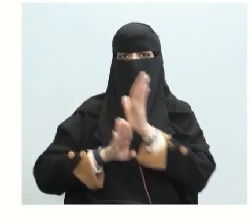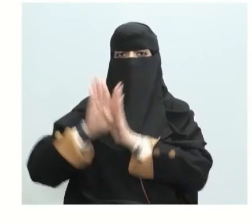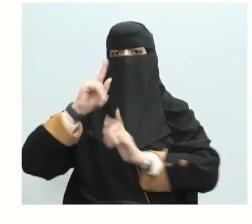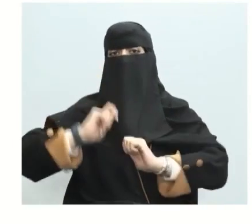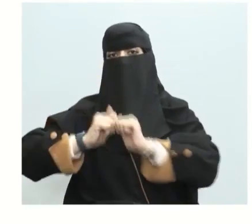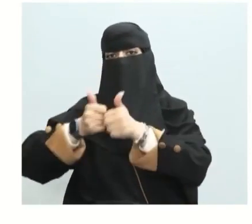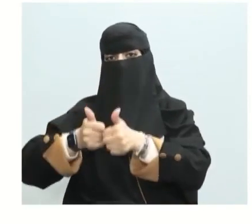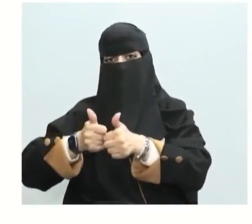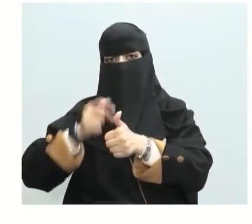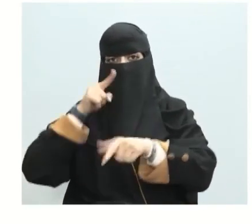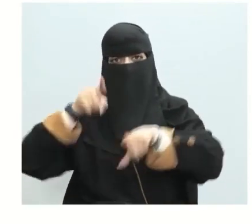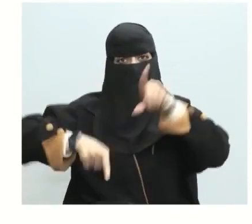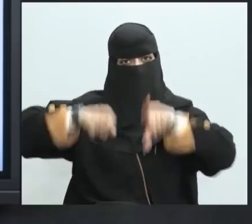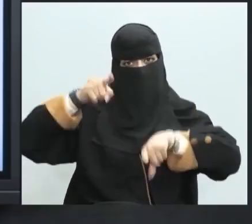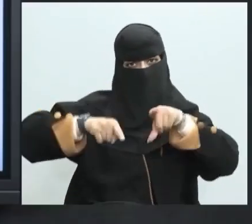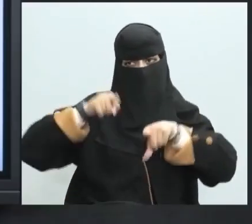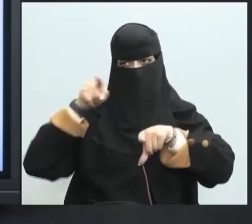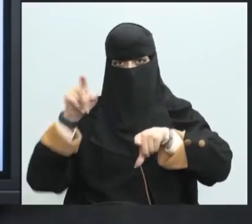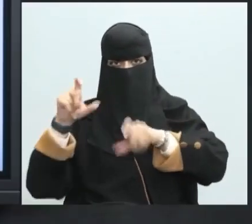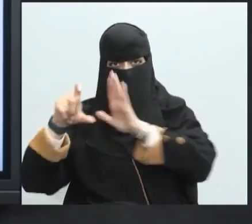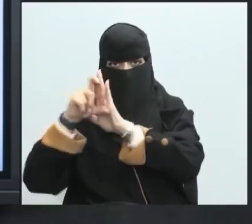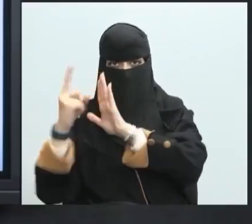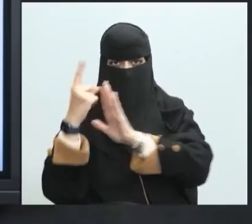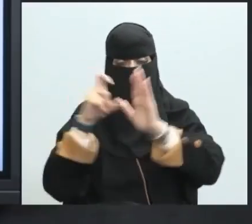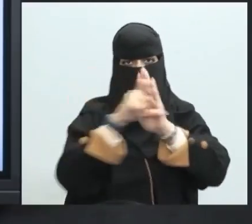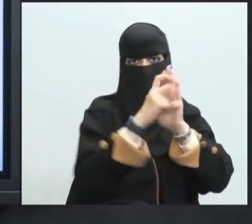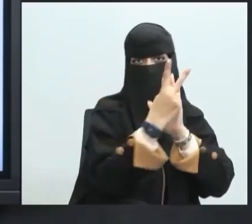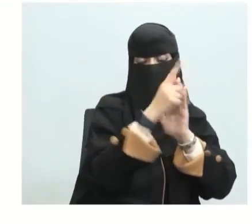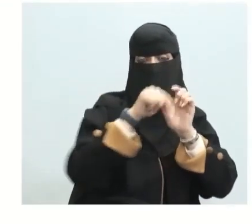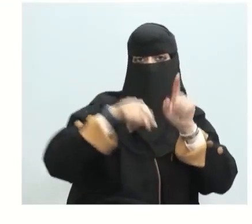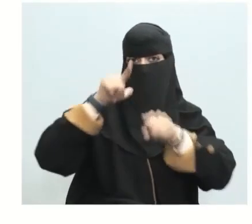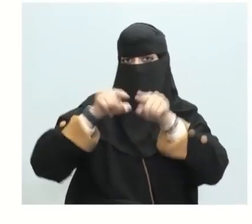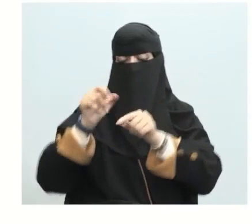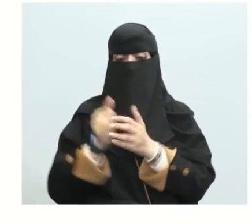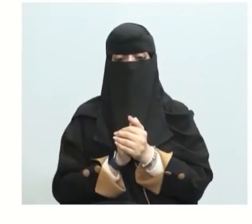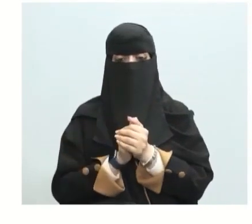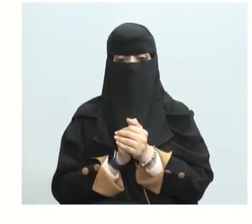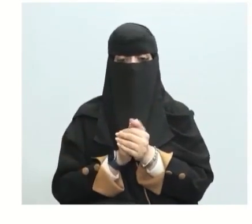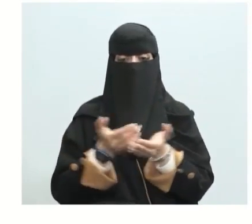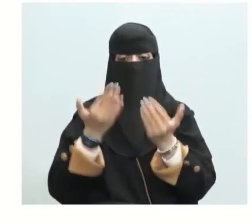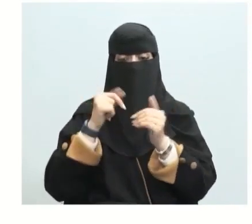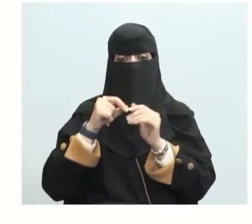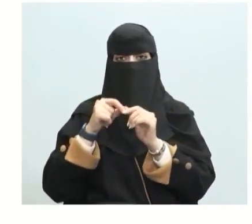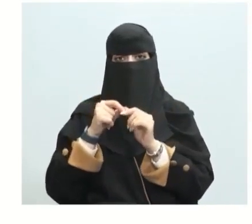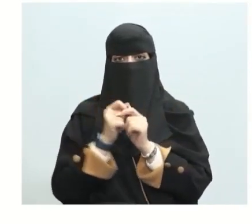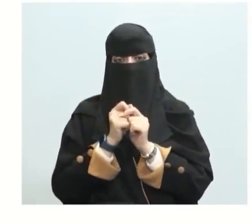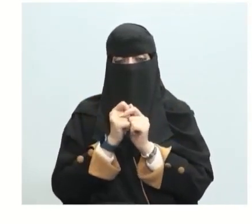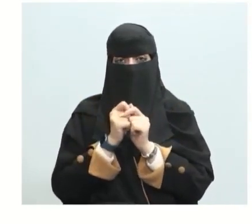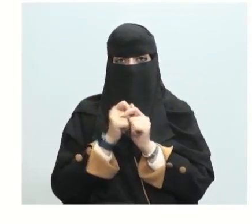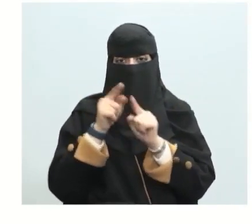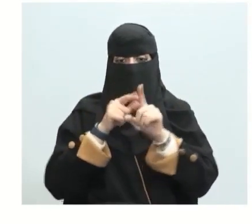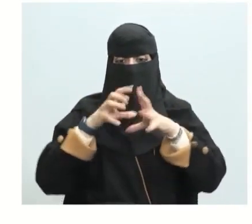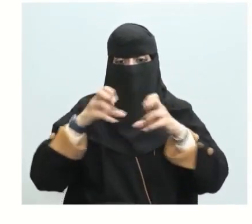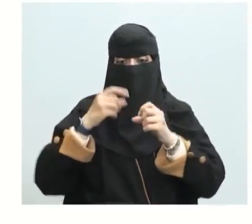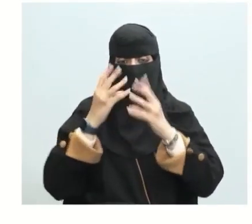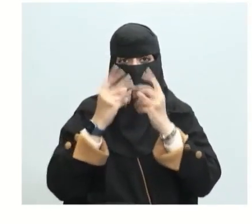قدراته لاحظ المقارنه ب المقدمه الاولى والمقدمه الثانيه جميل في عرف بالمناسبه بصوره مباشره